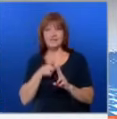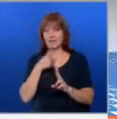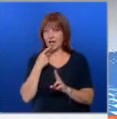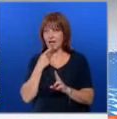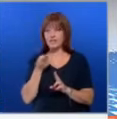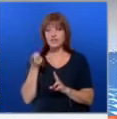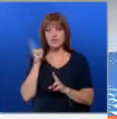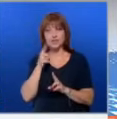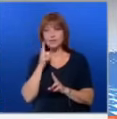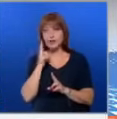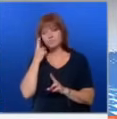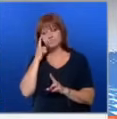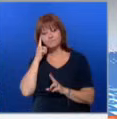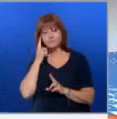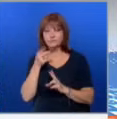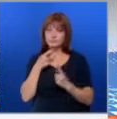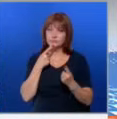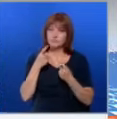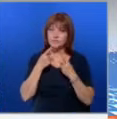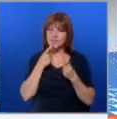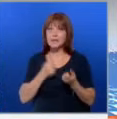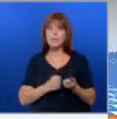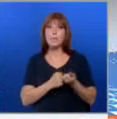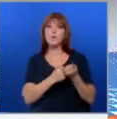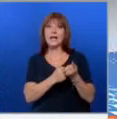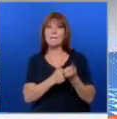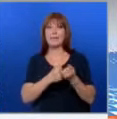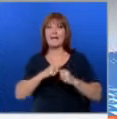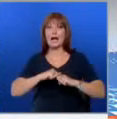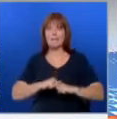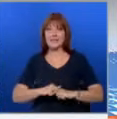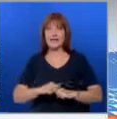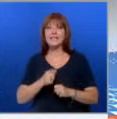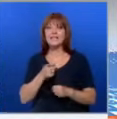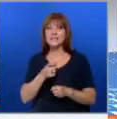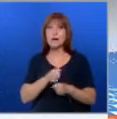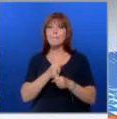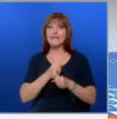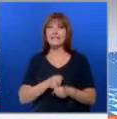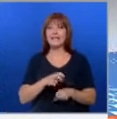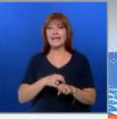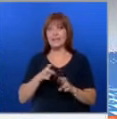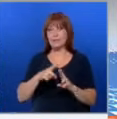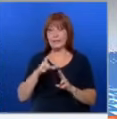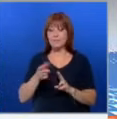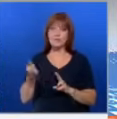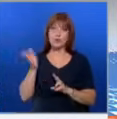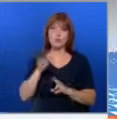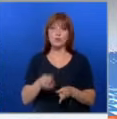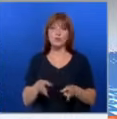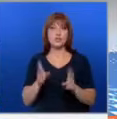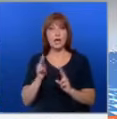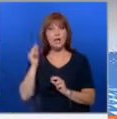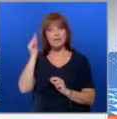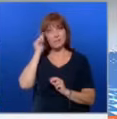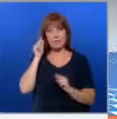ще сондират намеренията на партиите за подкрепа на кабинет с мандата на ДПС и след това ще решат. Да припомним тук,